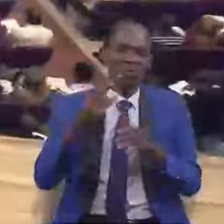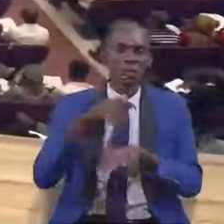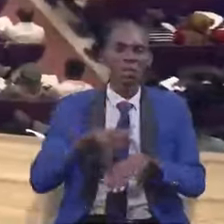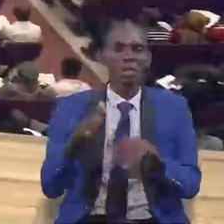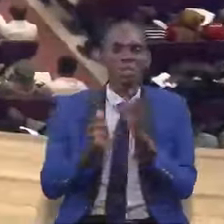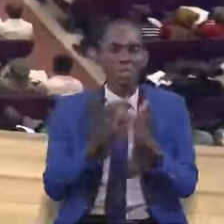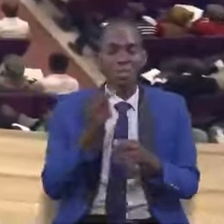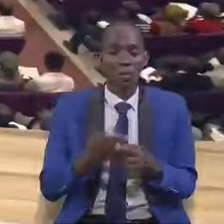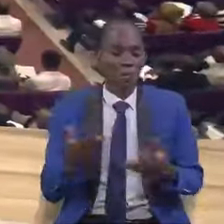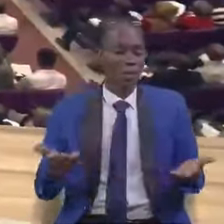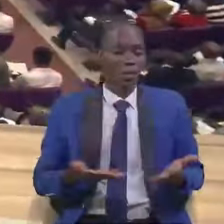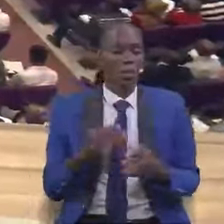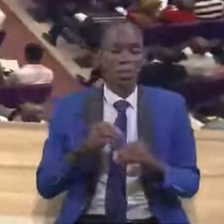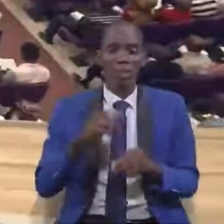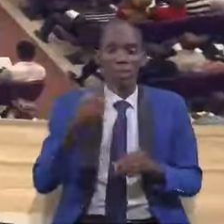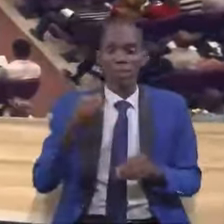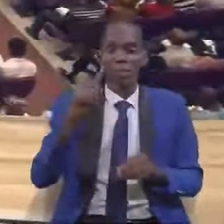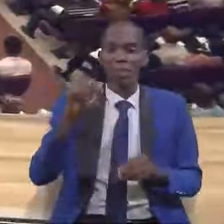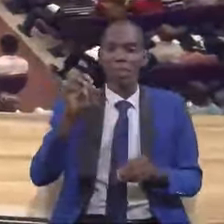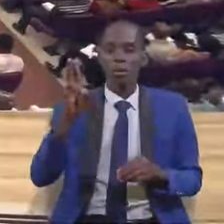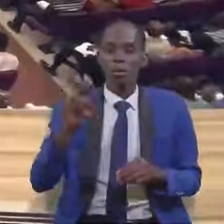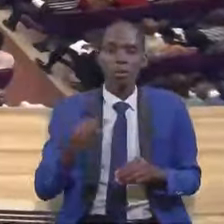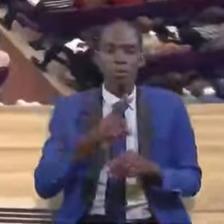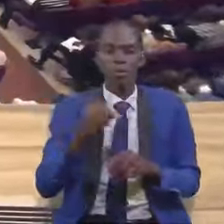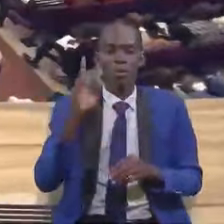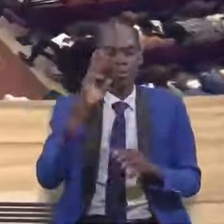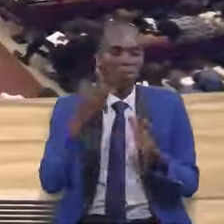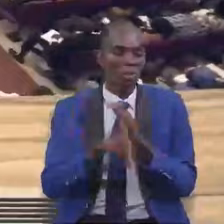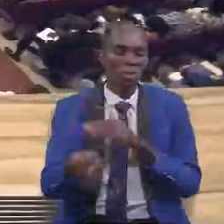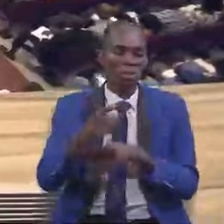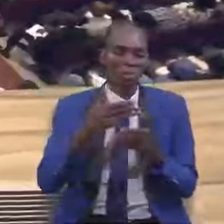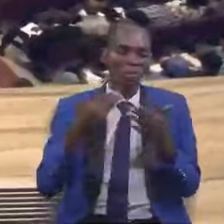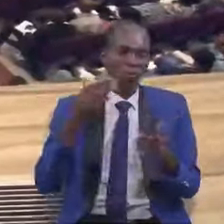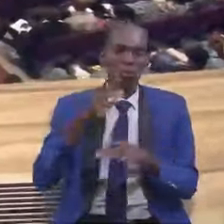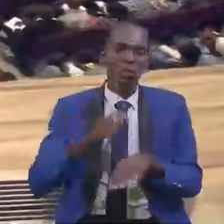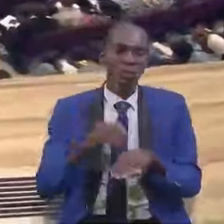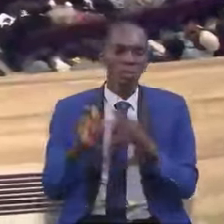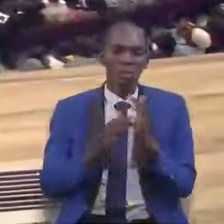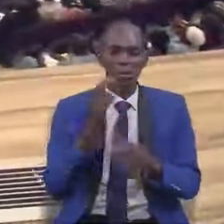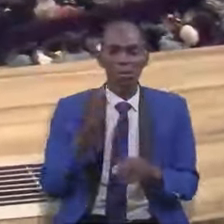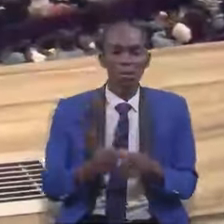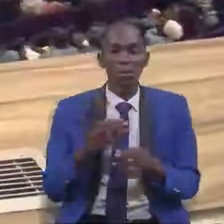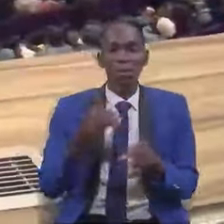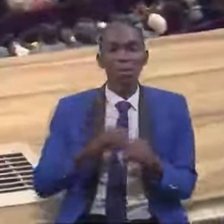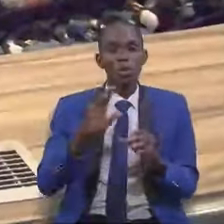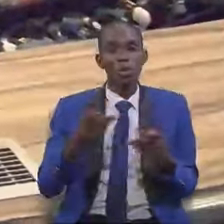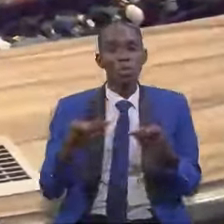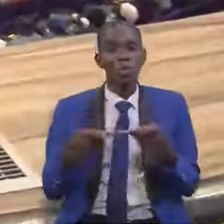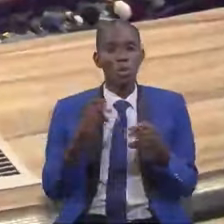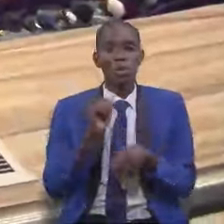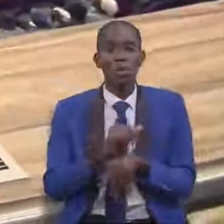personne qui puisse vous tuer avant votre temps. Dans votre bureau où vous travaillez, personne qui puisse vous tuer avant votre temps. Dans le